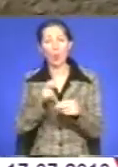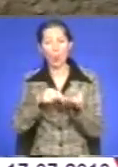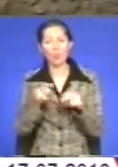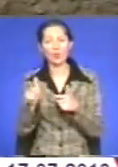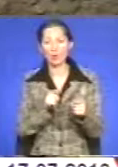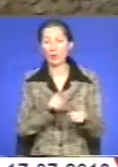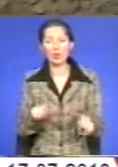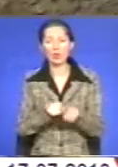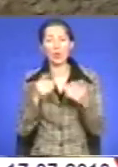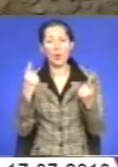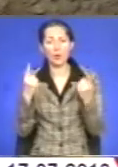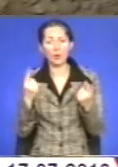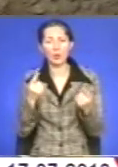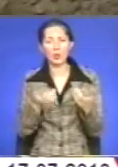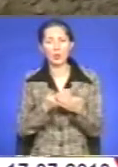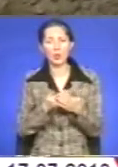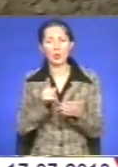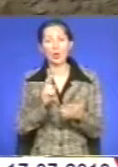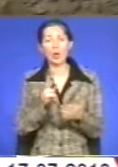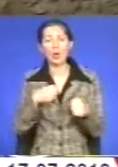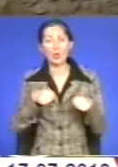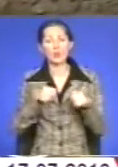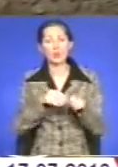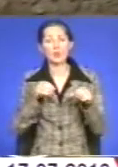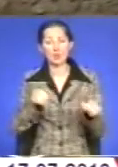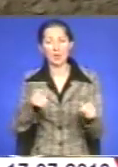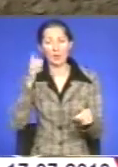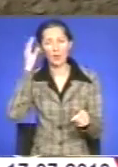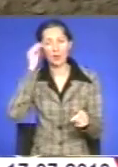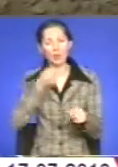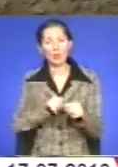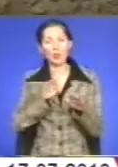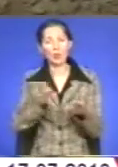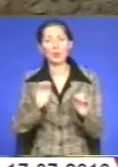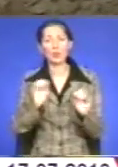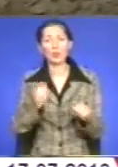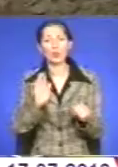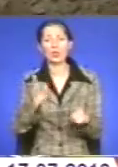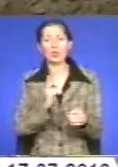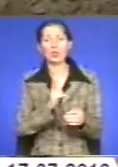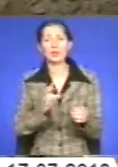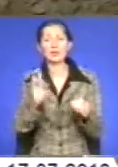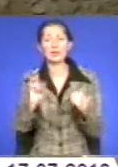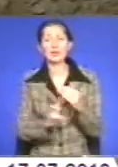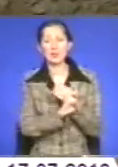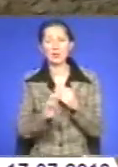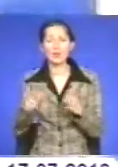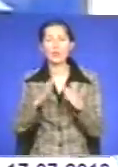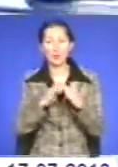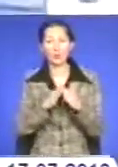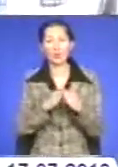землю, то я так рахую, що на тому місці повинно бути якийсь парафіяльний будинок, якийсь сиротинець, все ж, ну, тільки не житловий